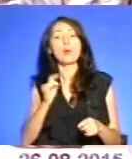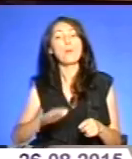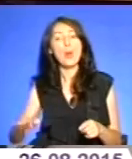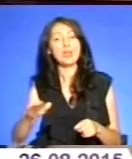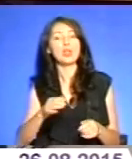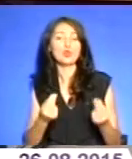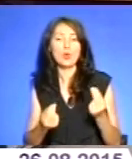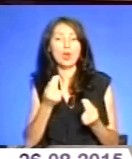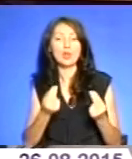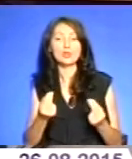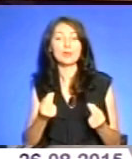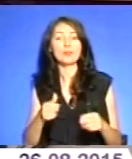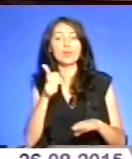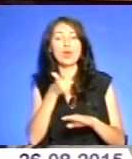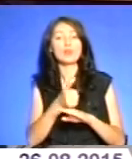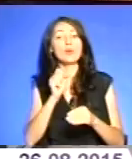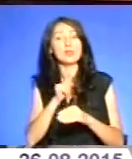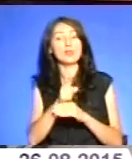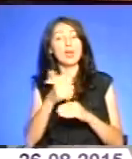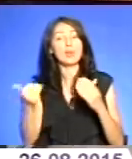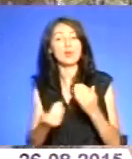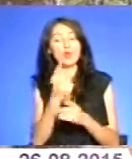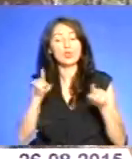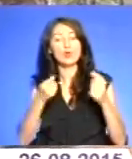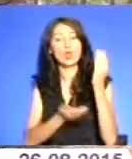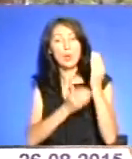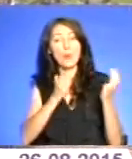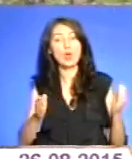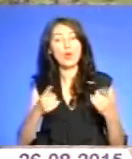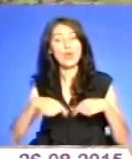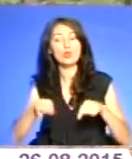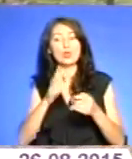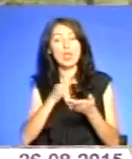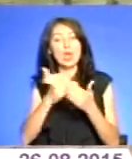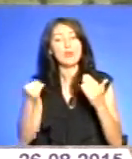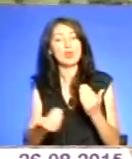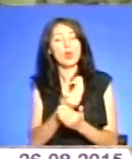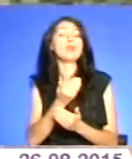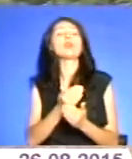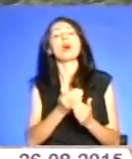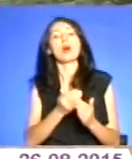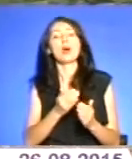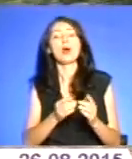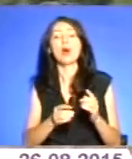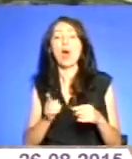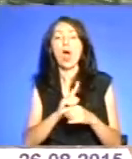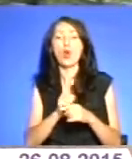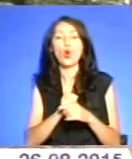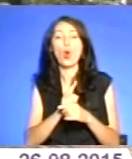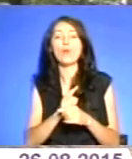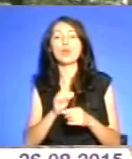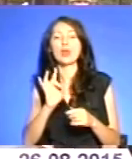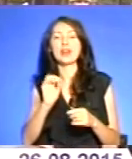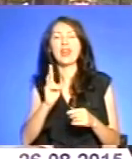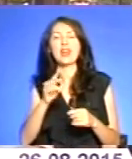майданчику. Основним завданням новоствореної паркової зони є відновлення регульованої рекреації заповідного об'єкта